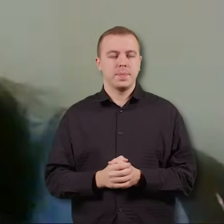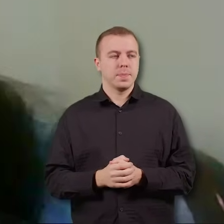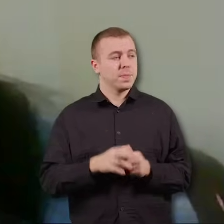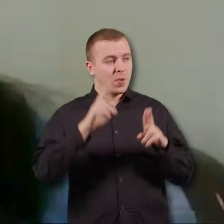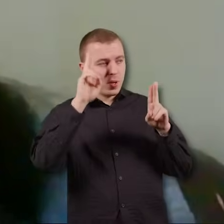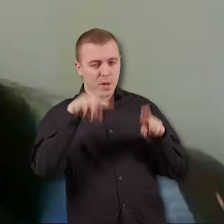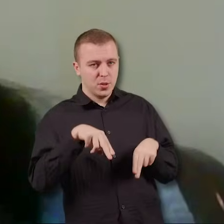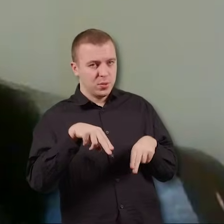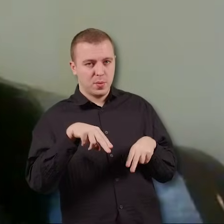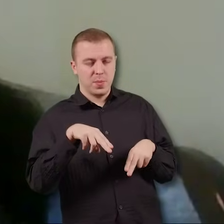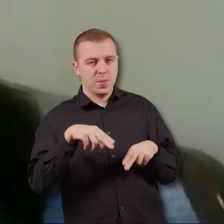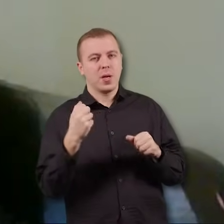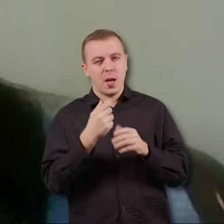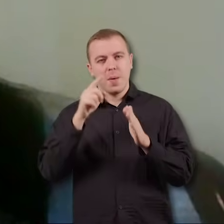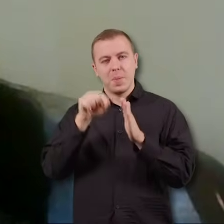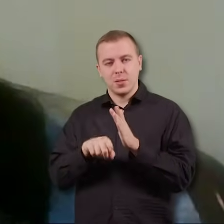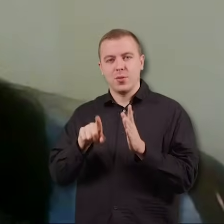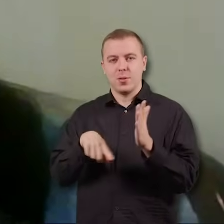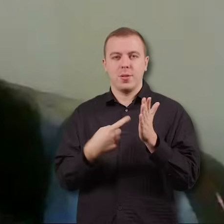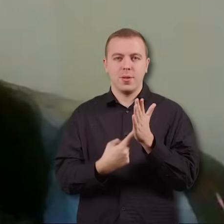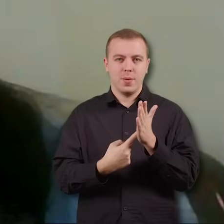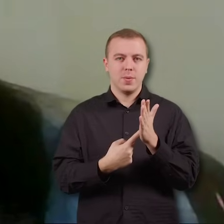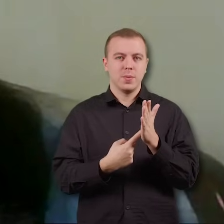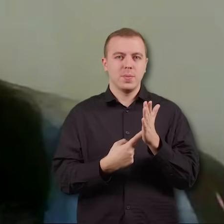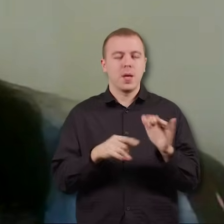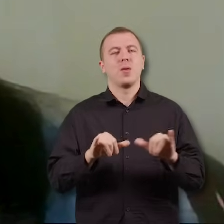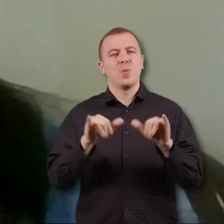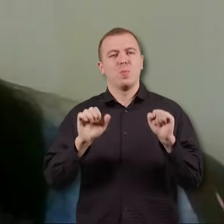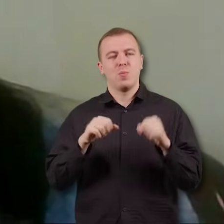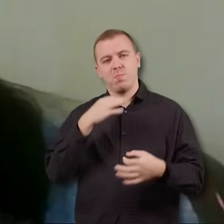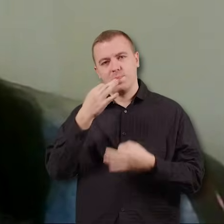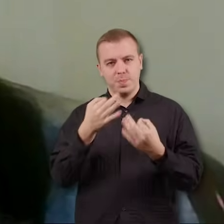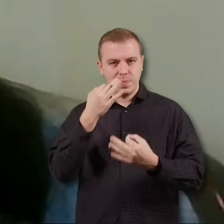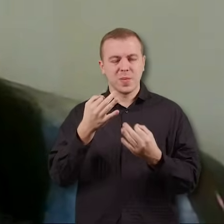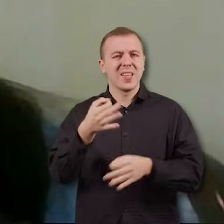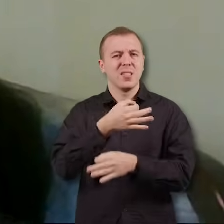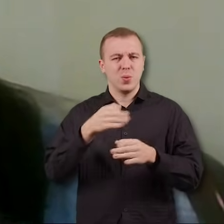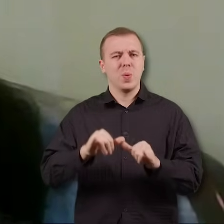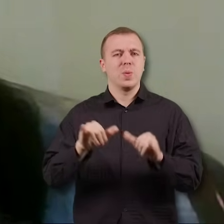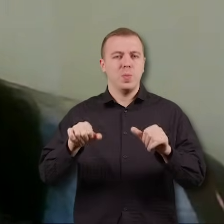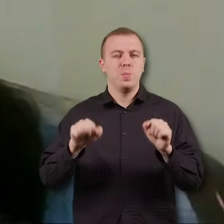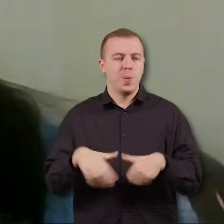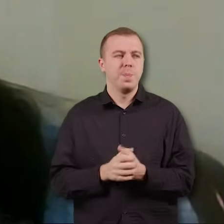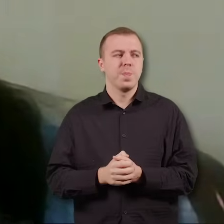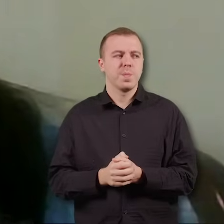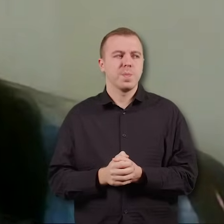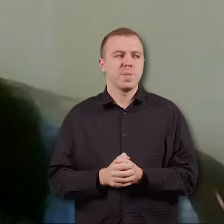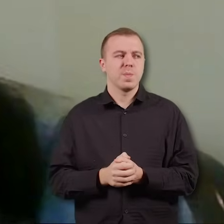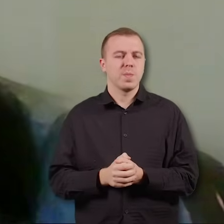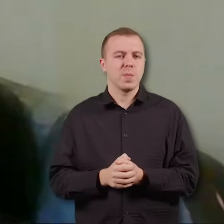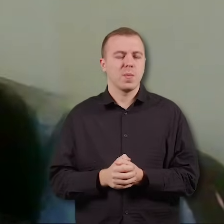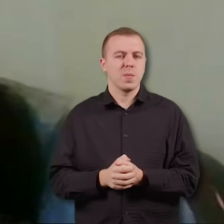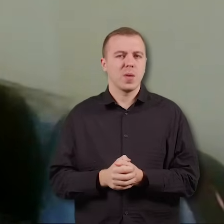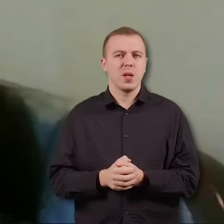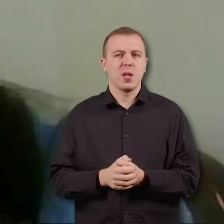Nežinau, žinokite, turėčiau pasigilinti iš to klausimų, kad galėčiau geriau juo diskutuoti. Tikrai